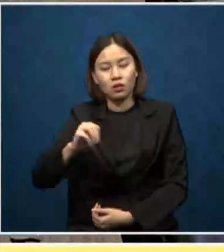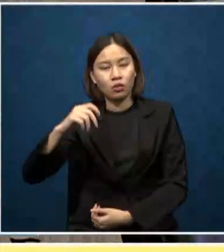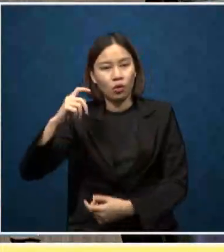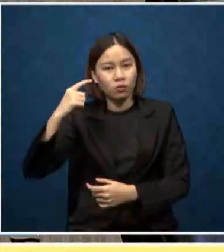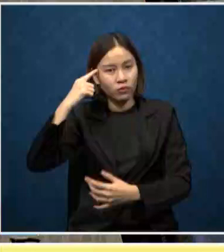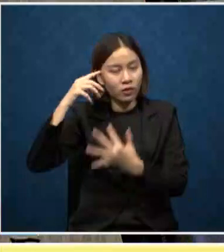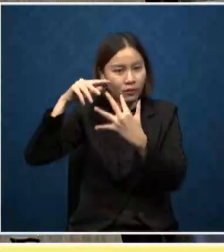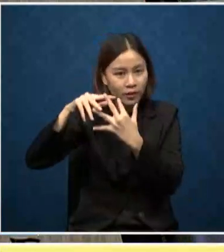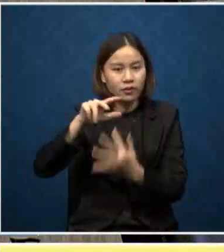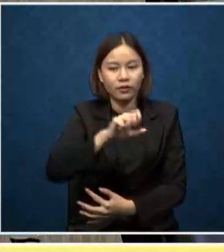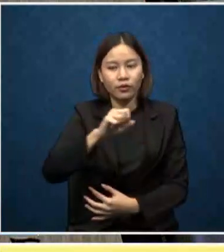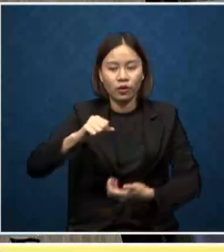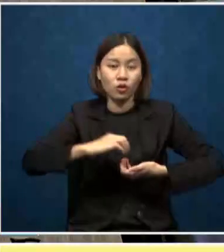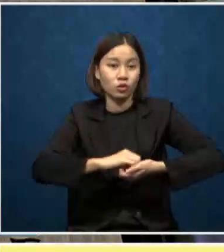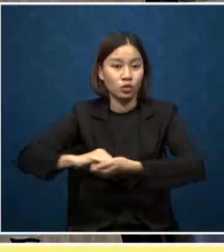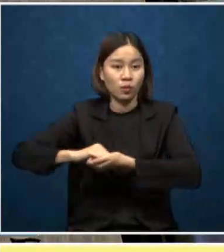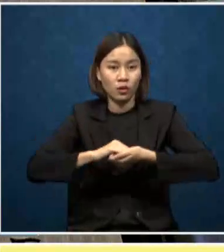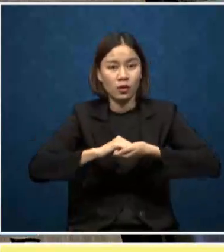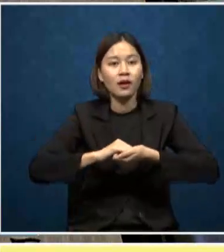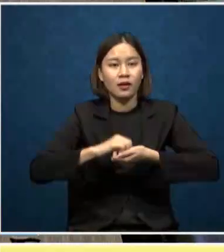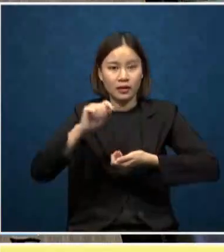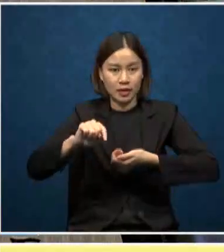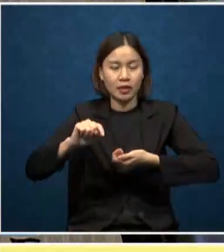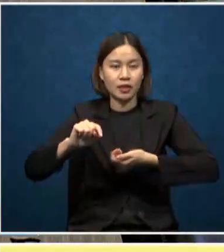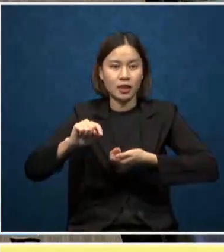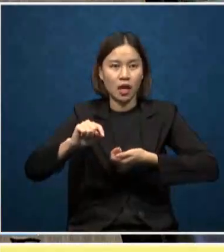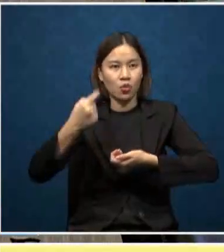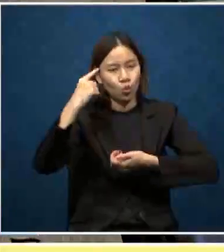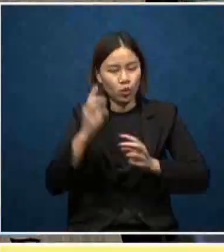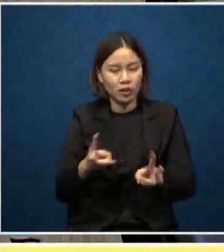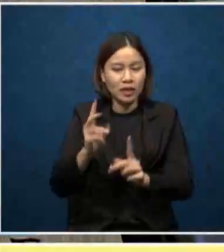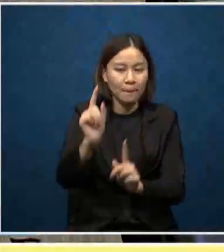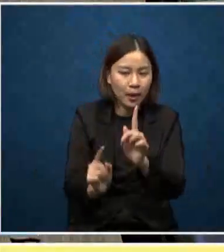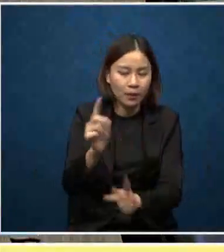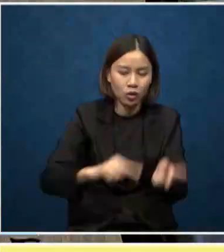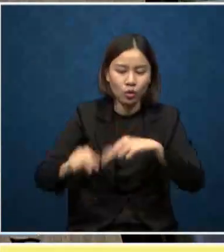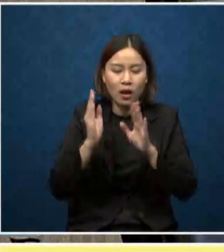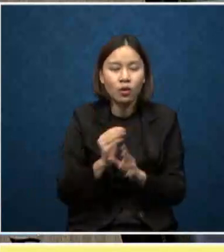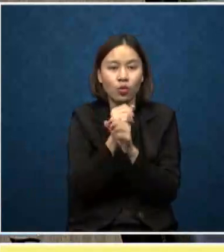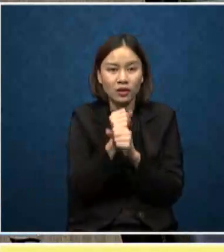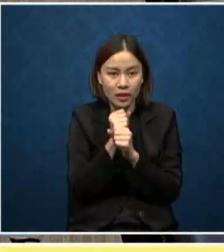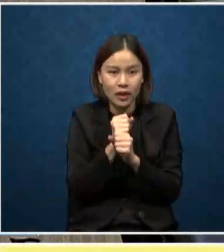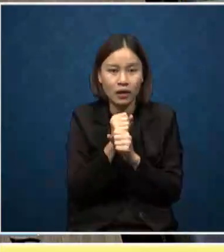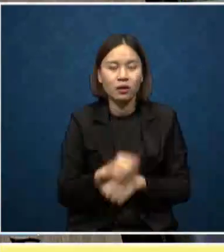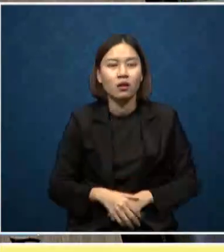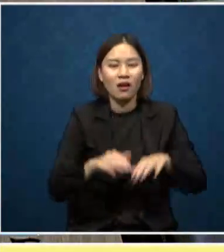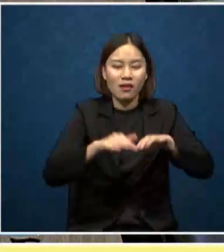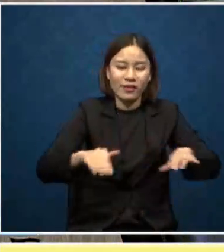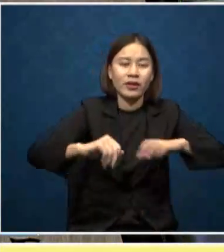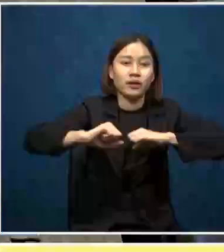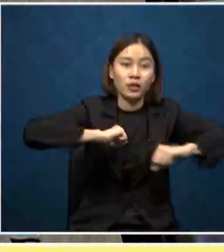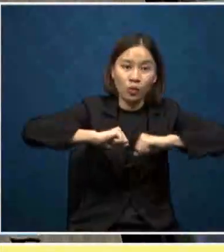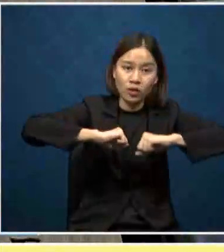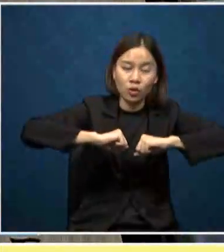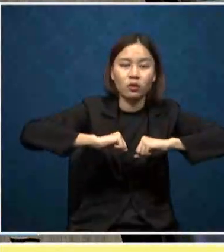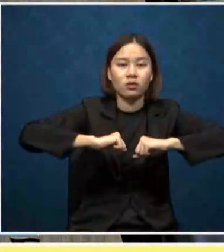และสสสต้องไปร่วมมือกันในการที่จะคิดเรื่องนี้ที่จะคัดกรองแล้วก็ดูแลผู้สูงอายุเด็กและเยาวชน